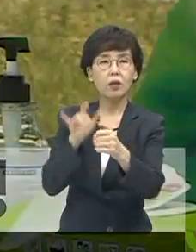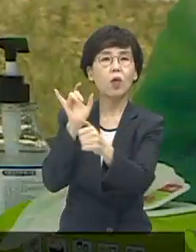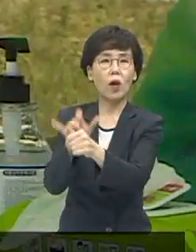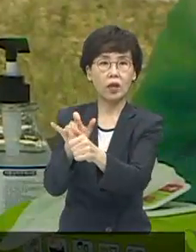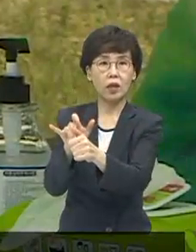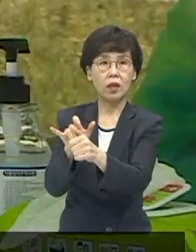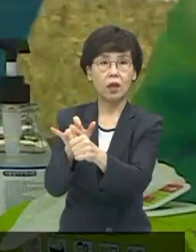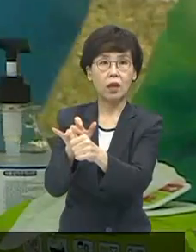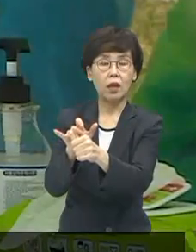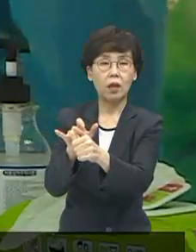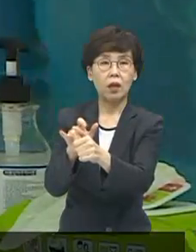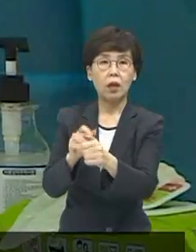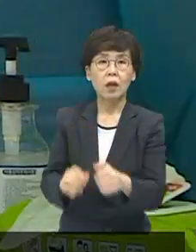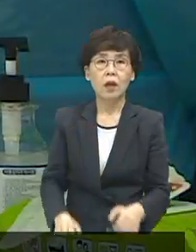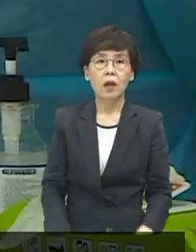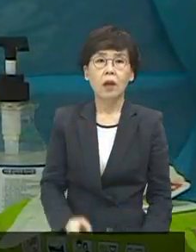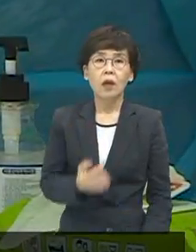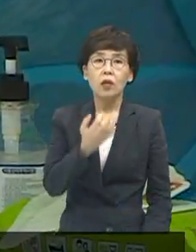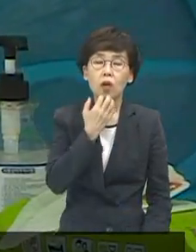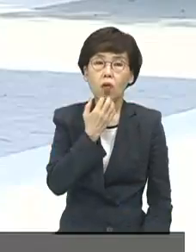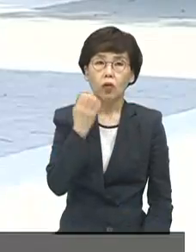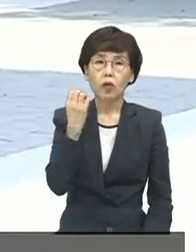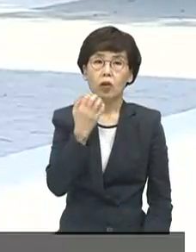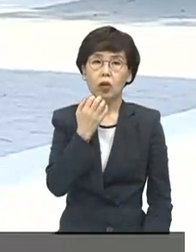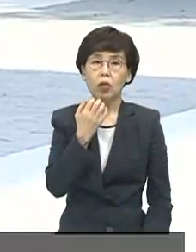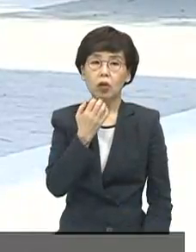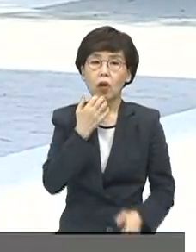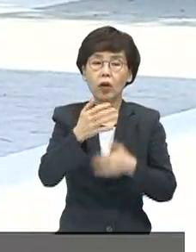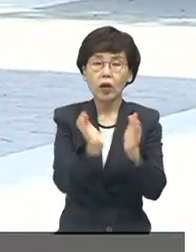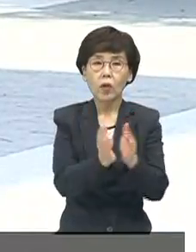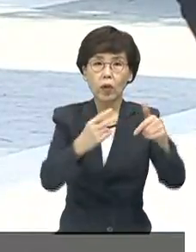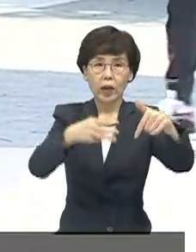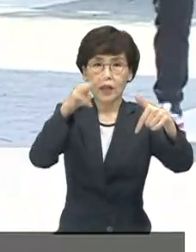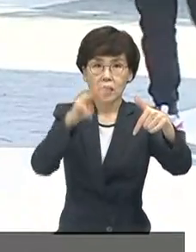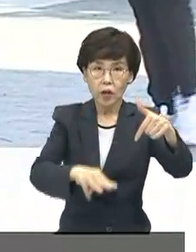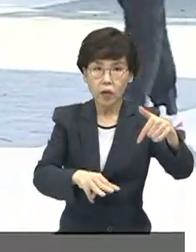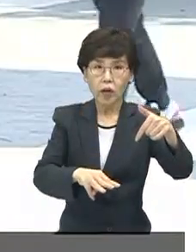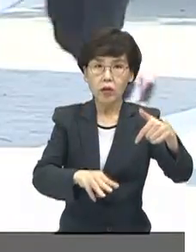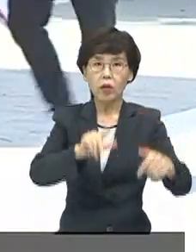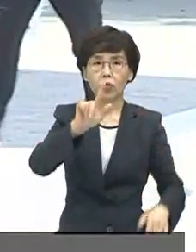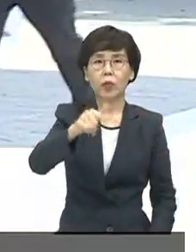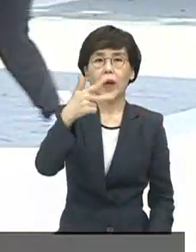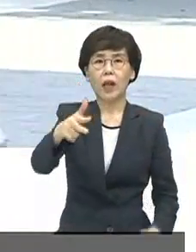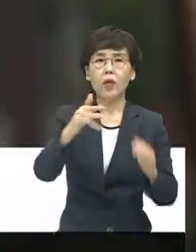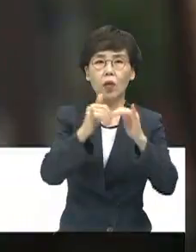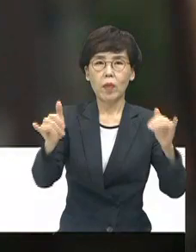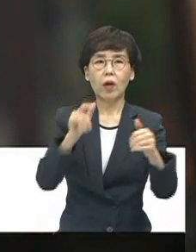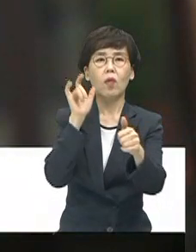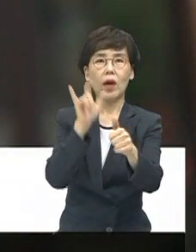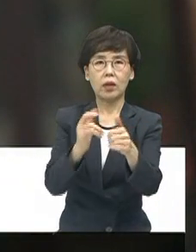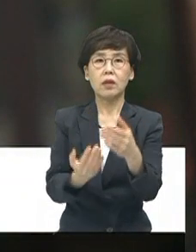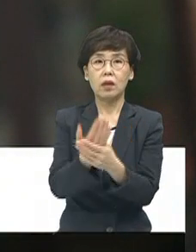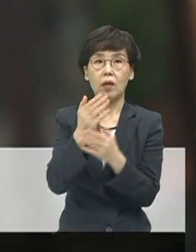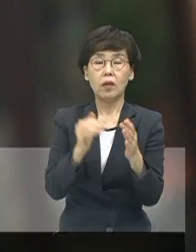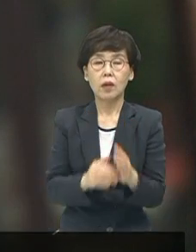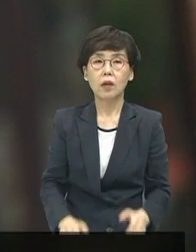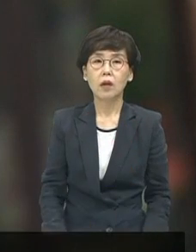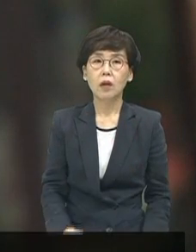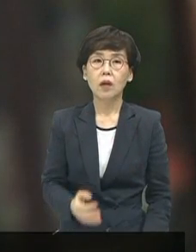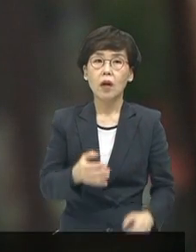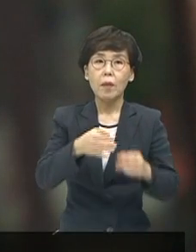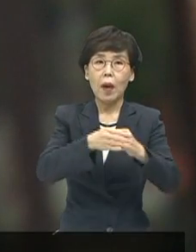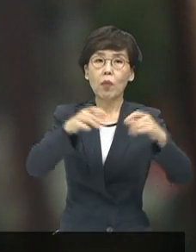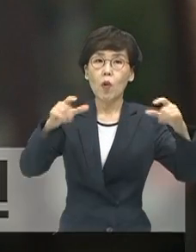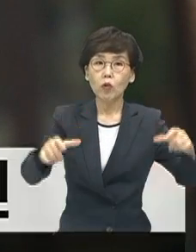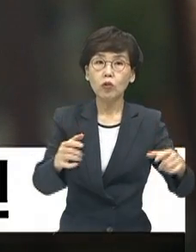환자입니다. 지역별로 보면 서울과 경기, 인천 등 수도권에서 607명이 집중 발생했습니다. 서울